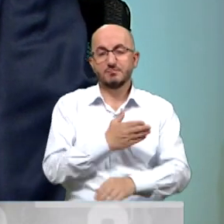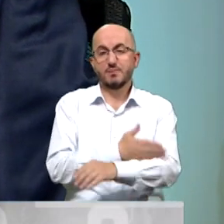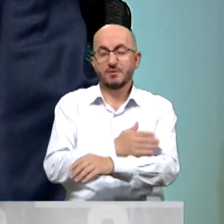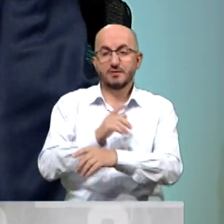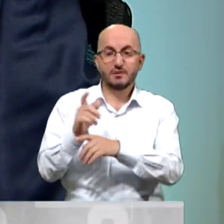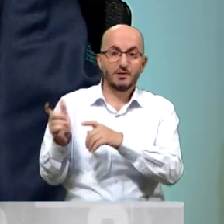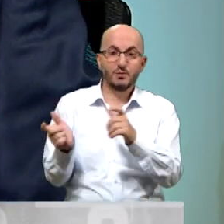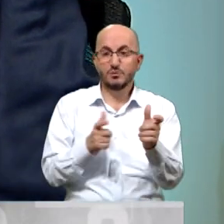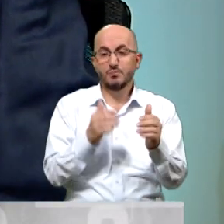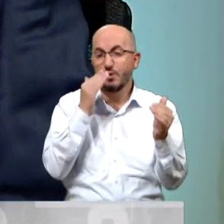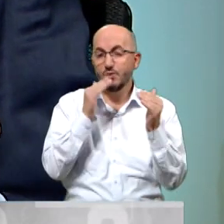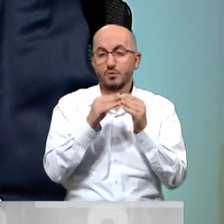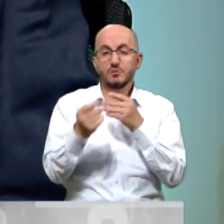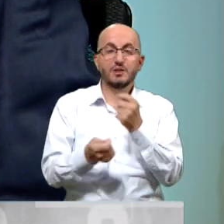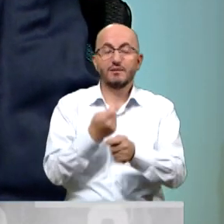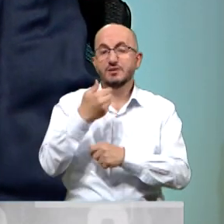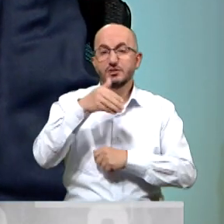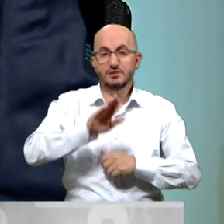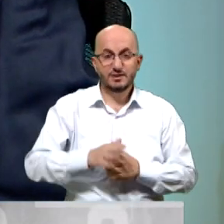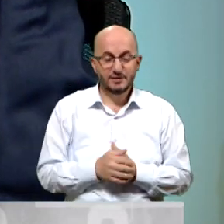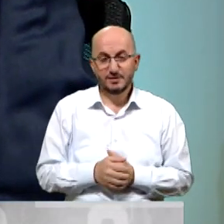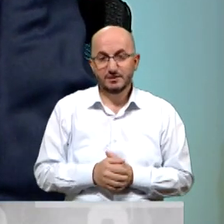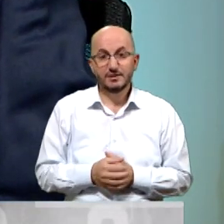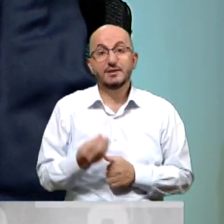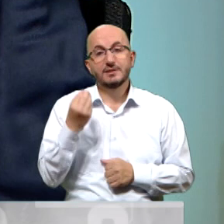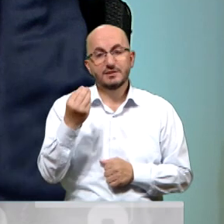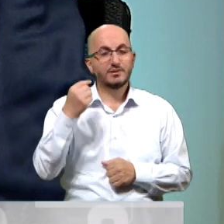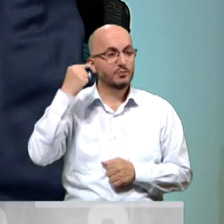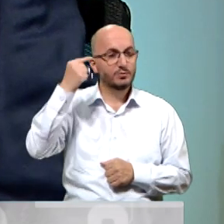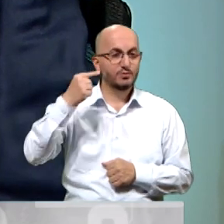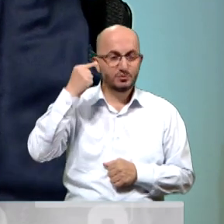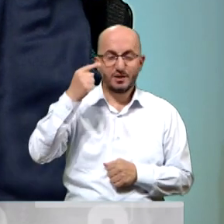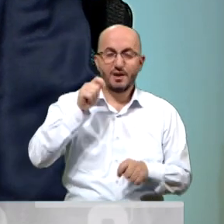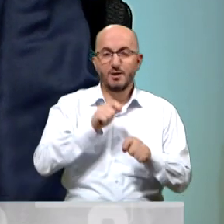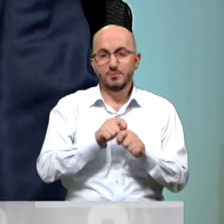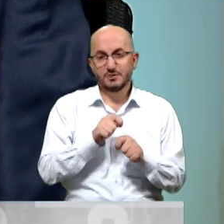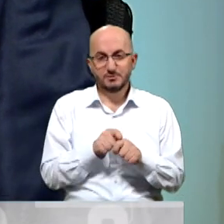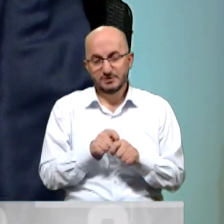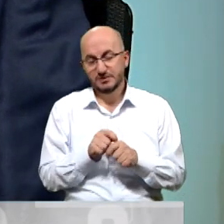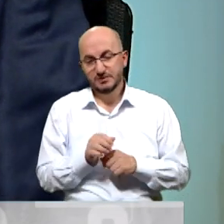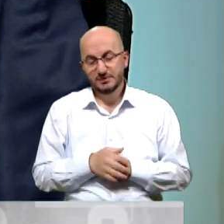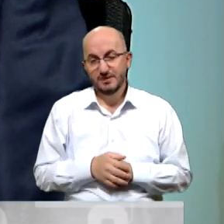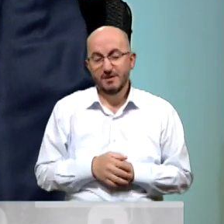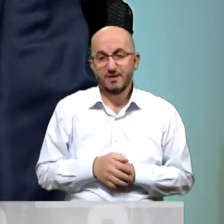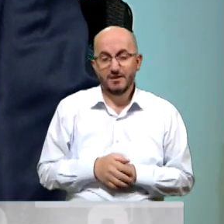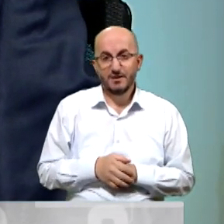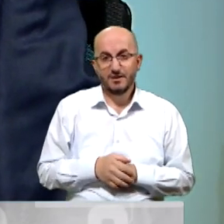memleketlerine götürmeleri uygun bir davranış değil. Yapılmış iyi hocam. Niyetle, ne yapacaklar? İyi niyetle yapılmış. Yani herhalde